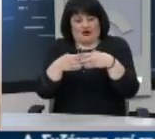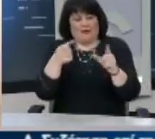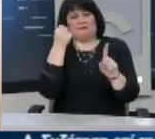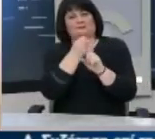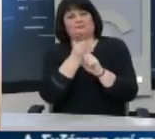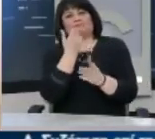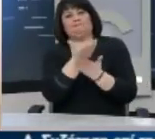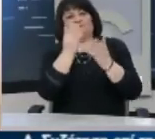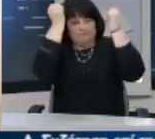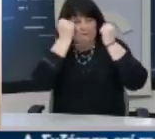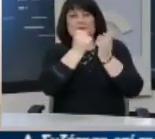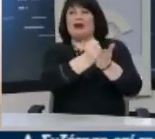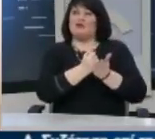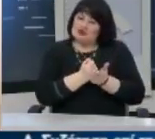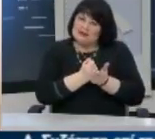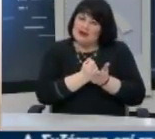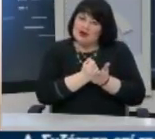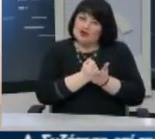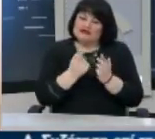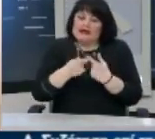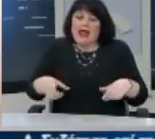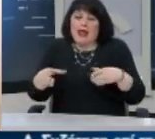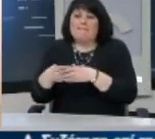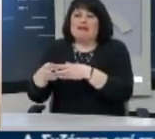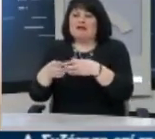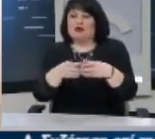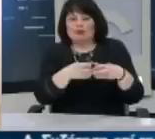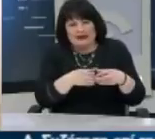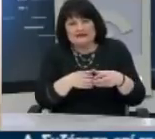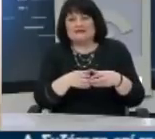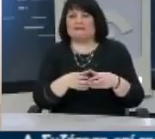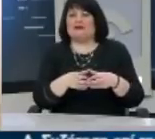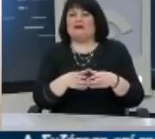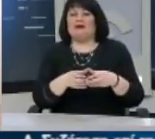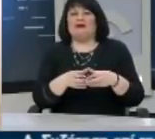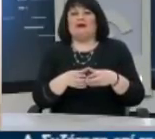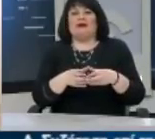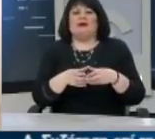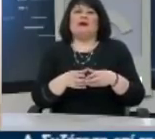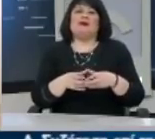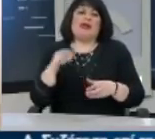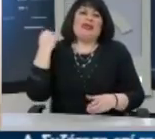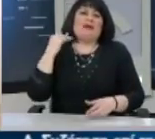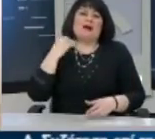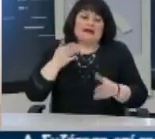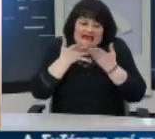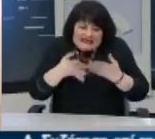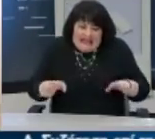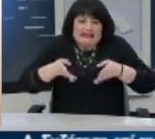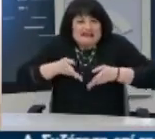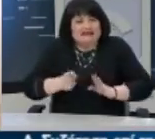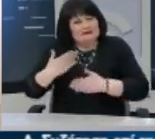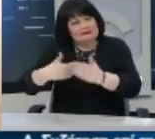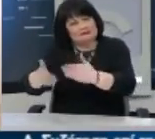των αποζημιώσεων μέσα από τις επιτροπές των θυμάτων και των απογόνων τους